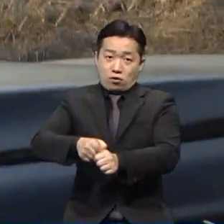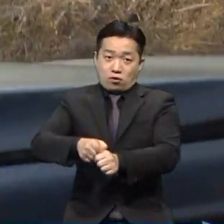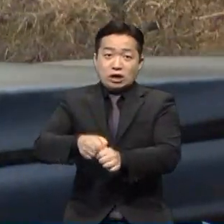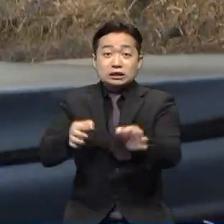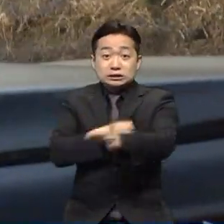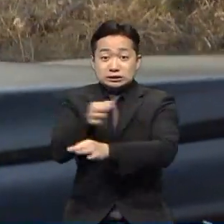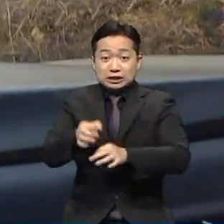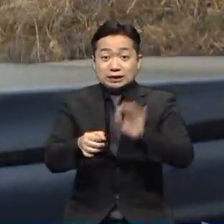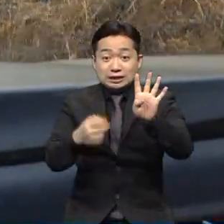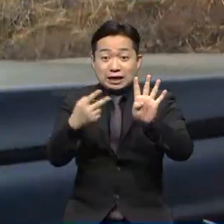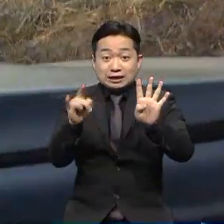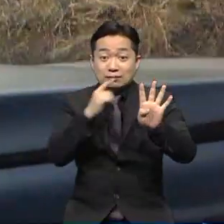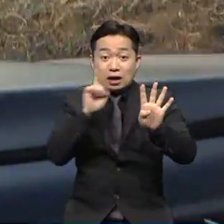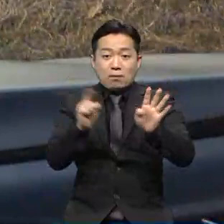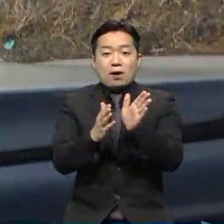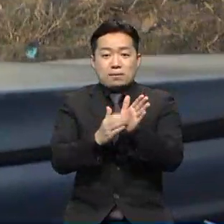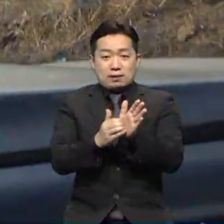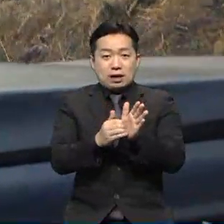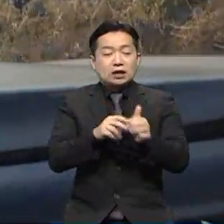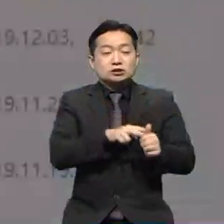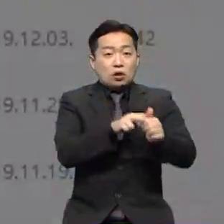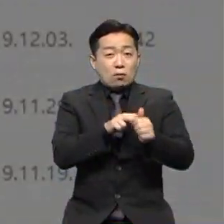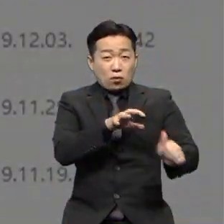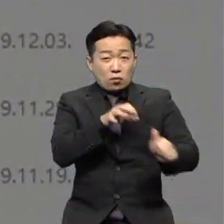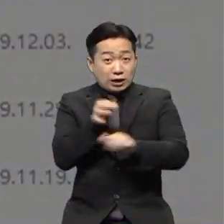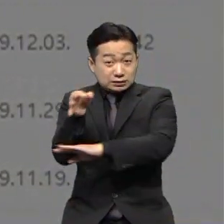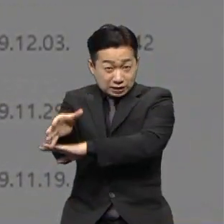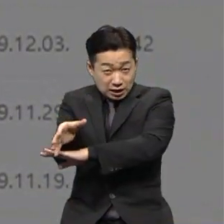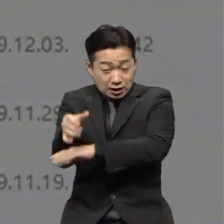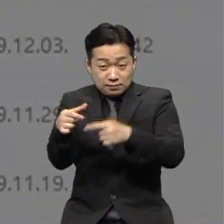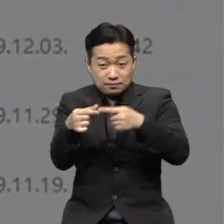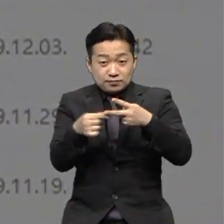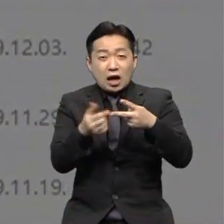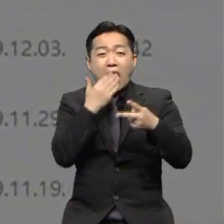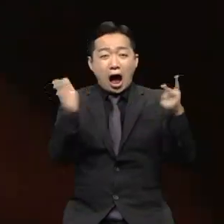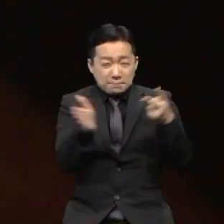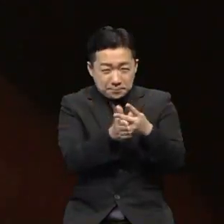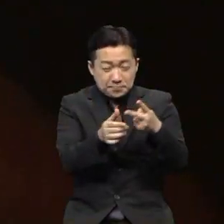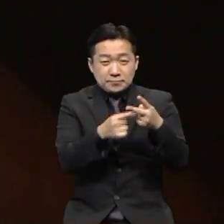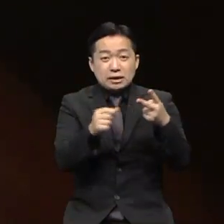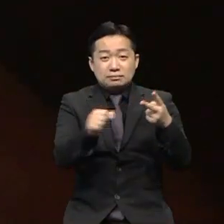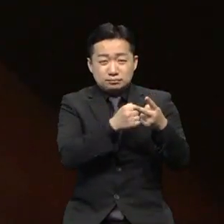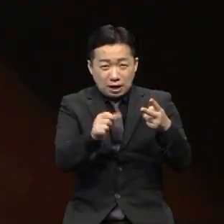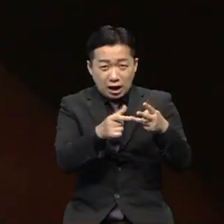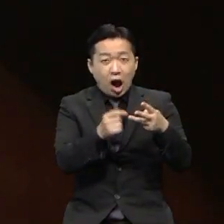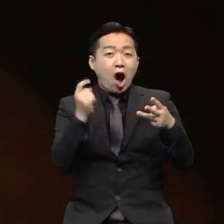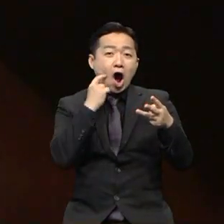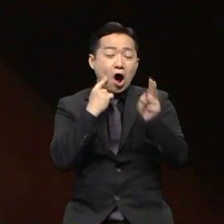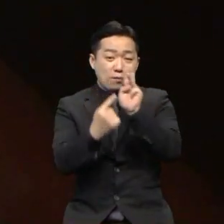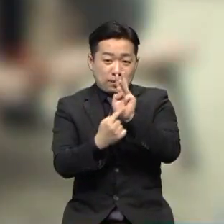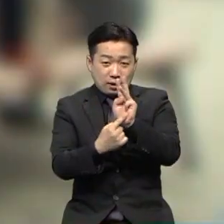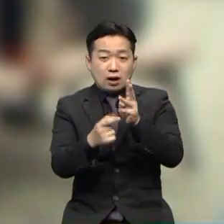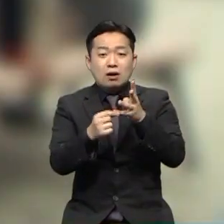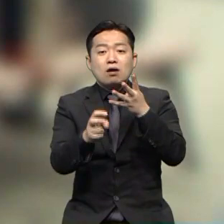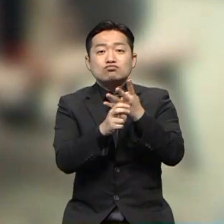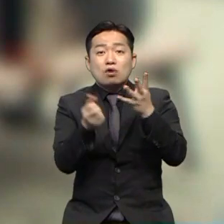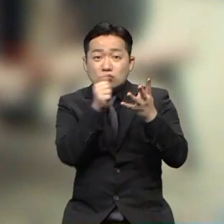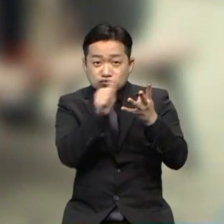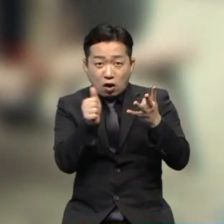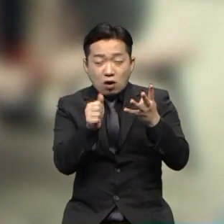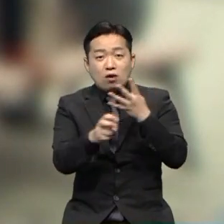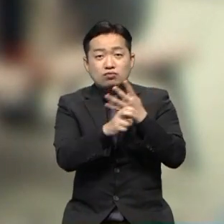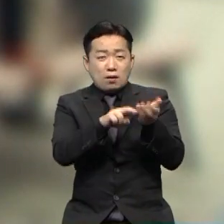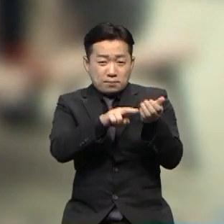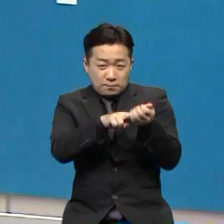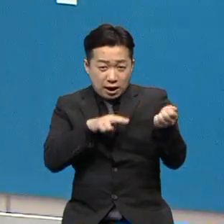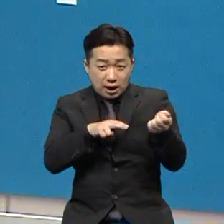시장 4대 교란 행위로 비공개 내부 정보 활용 투기, 담합 등 시세 조작, 허위 매물 등 불법 중개, 불법 전매와